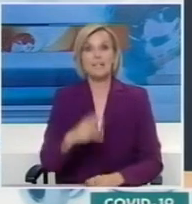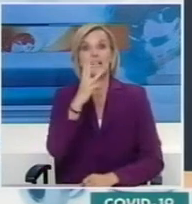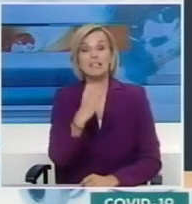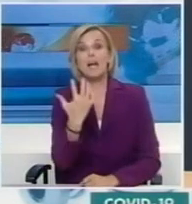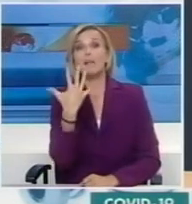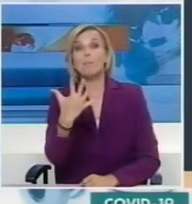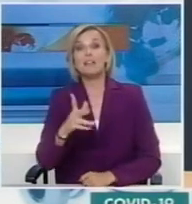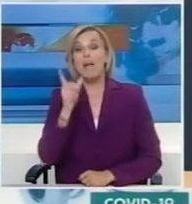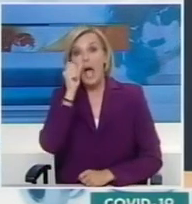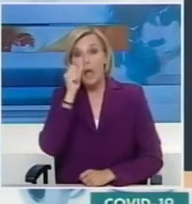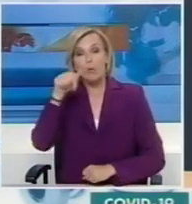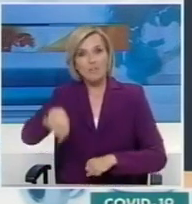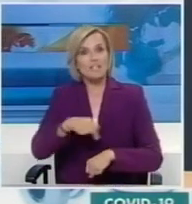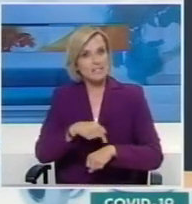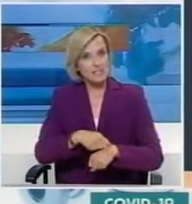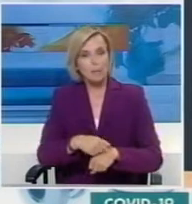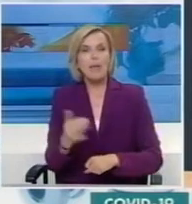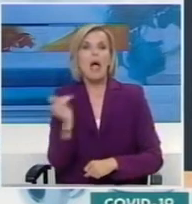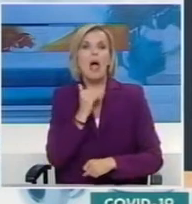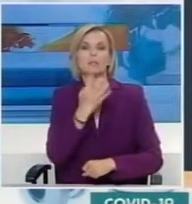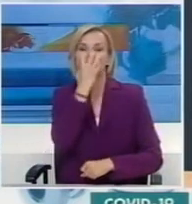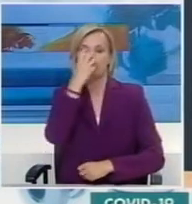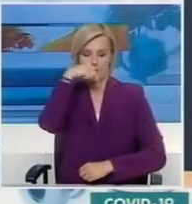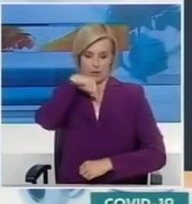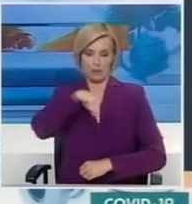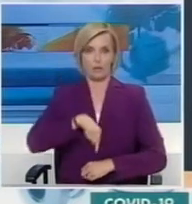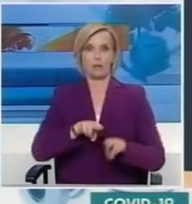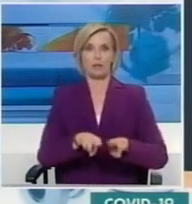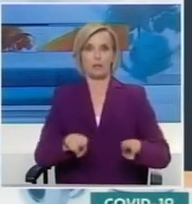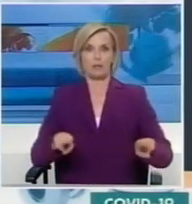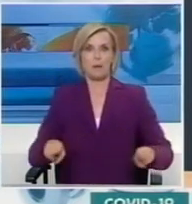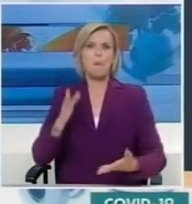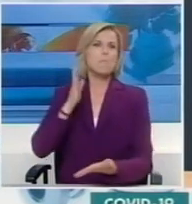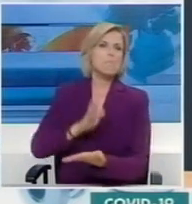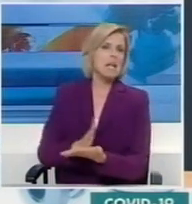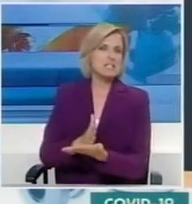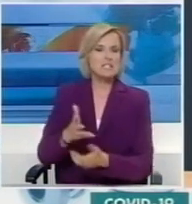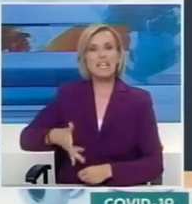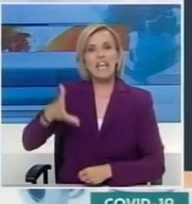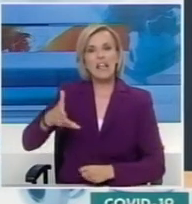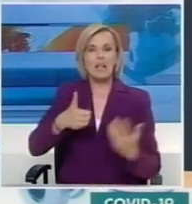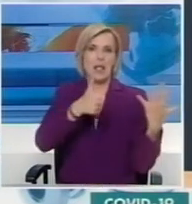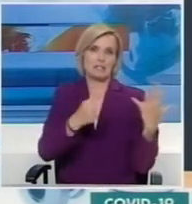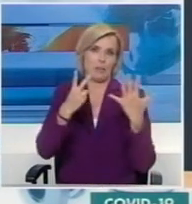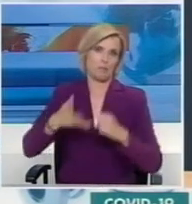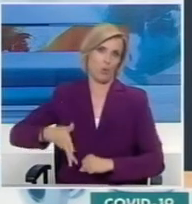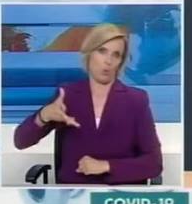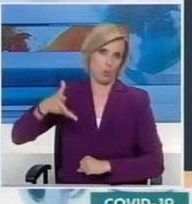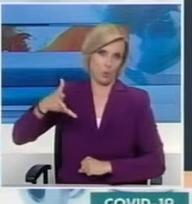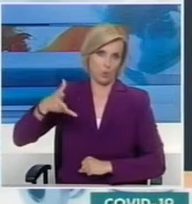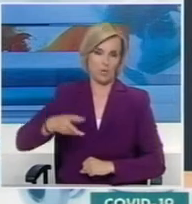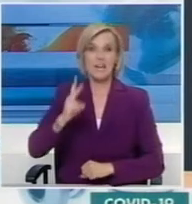35 συμπολίτες μας νοσηλεύονται διασωληνωμένοι. Η διάμεση ηλικία τους είναι 67 έτη.